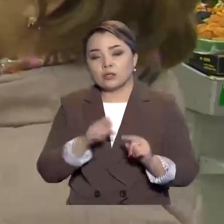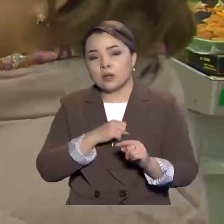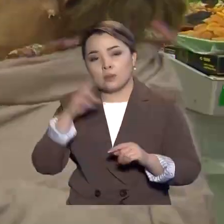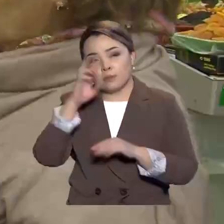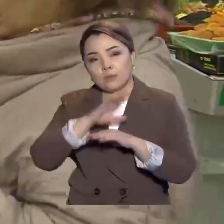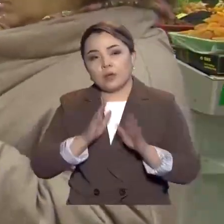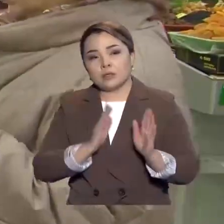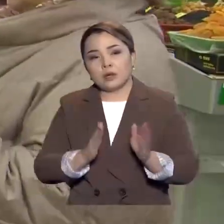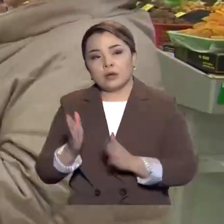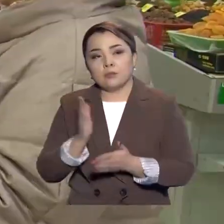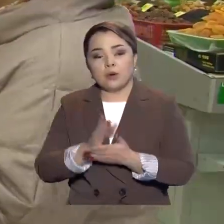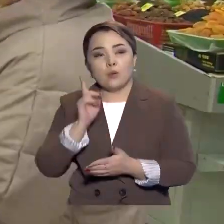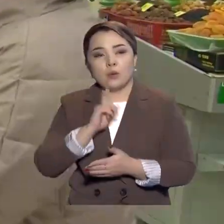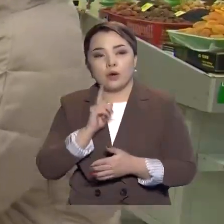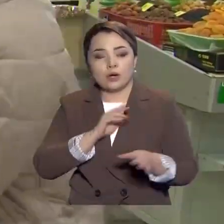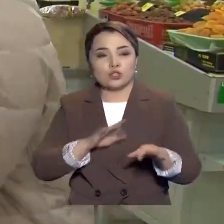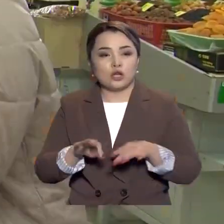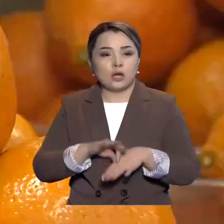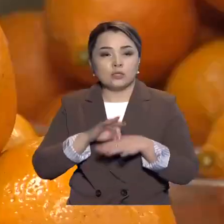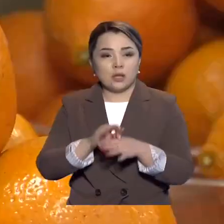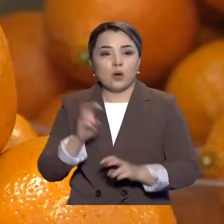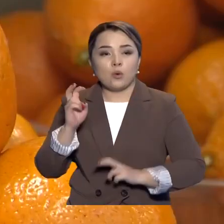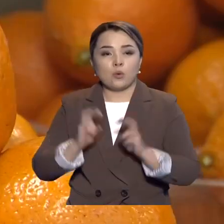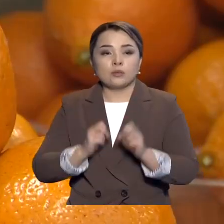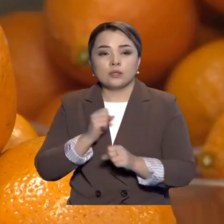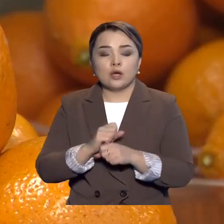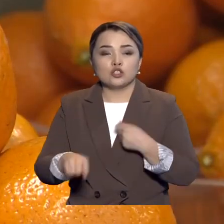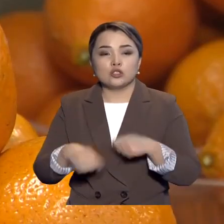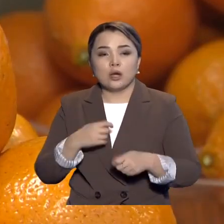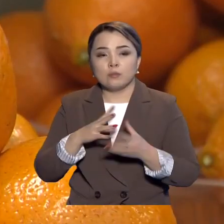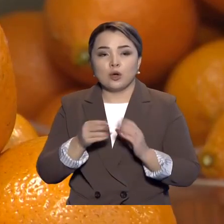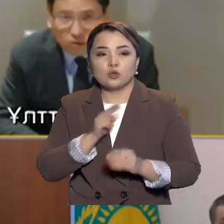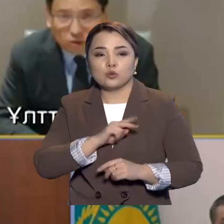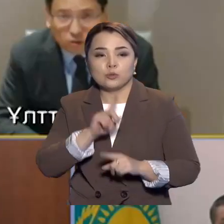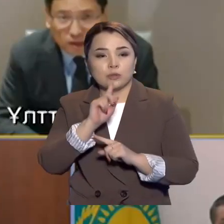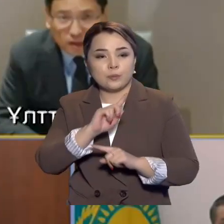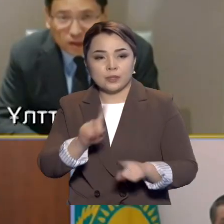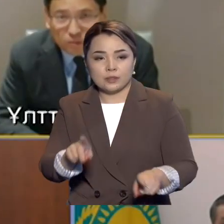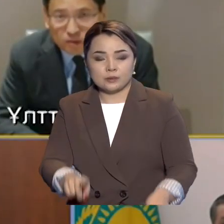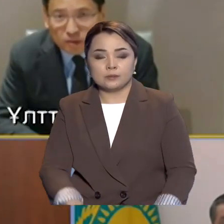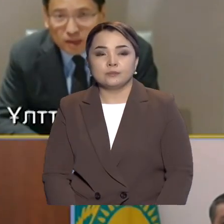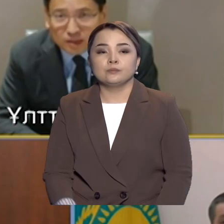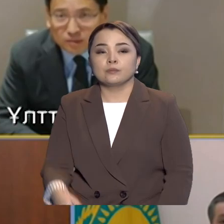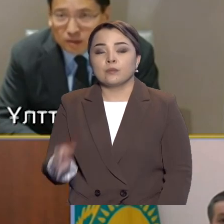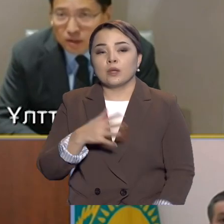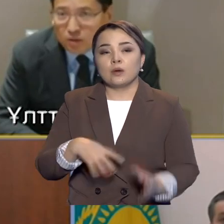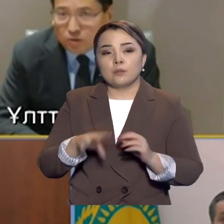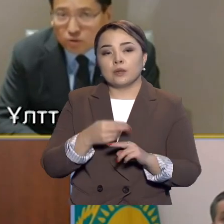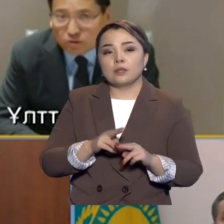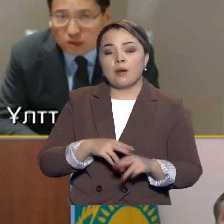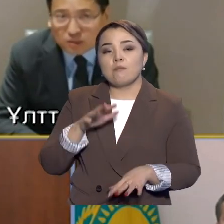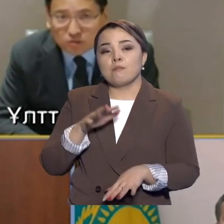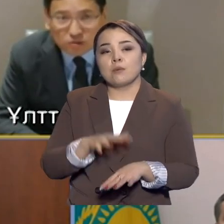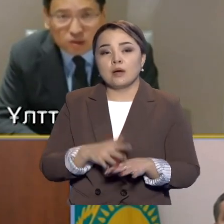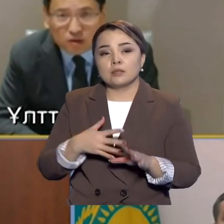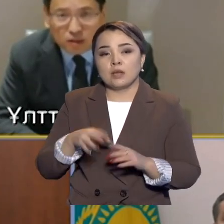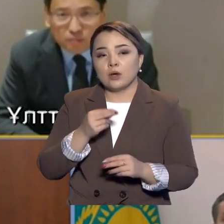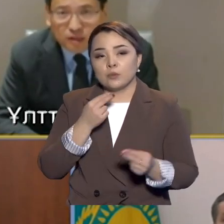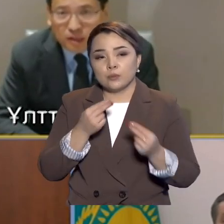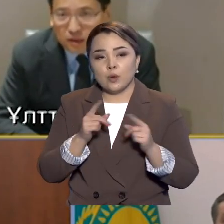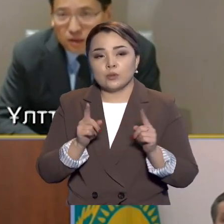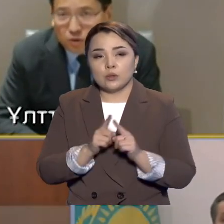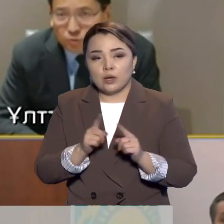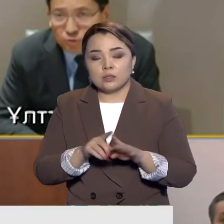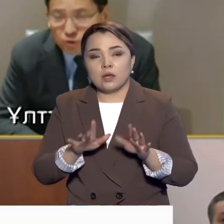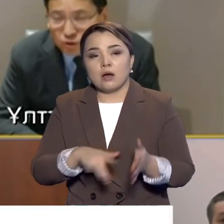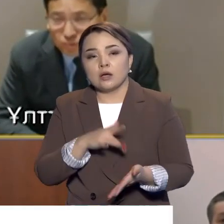реттейді. Бірақ бұл уақытша шара. Өйткені өнім шығарушылар шығынға жұмыс істемейді. Ұлттық банк әлеуметтік маңызы бар азық-түлік тауарларымен